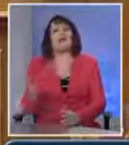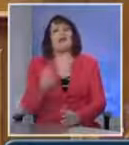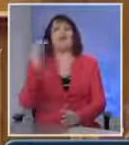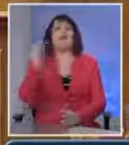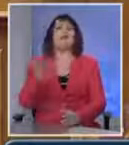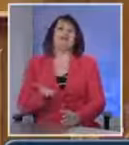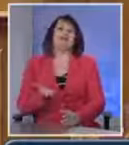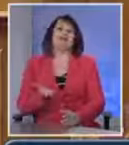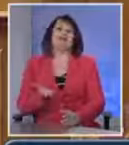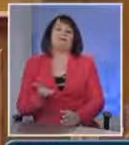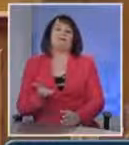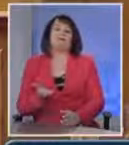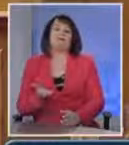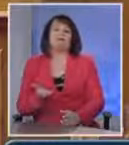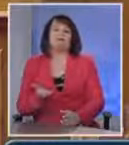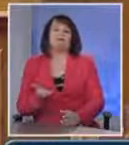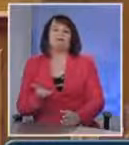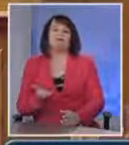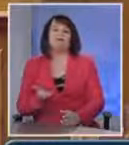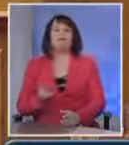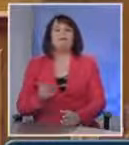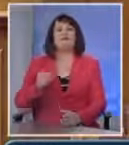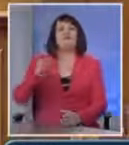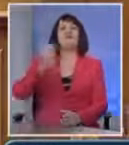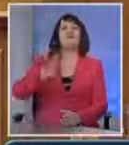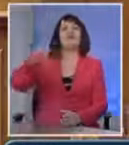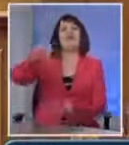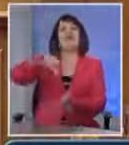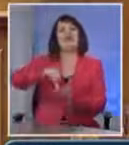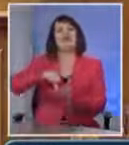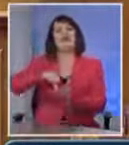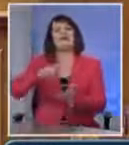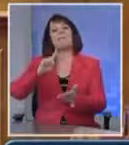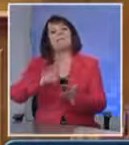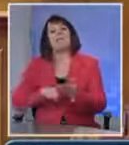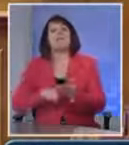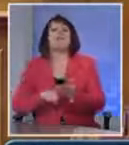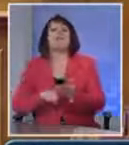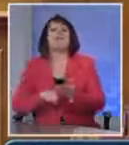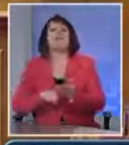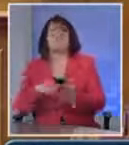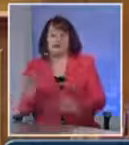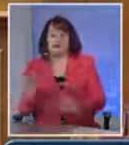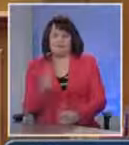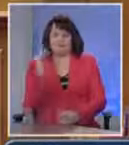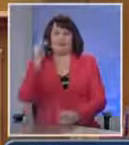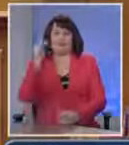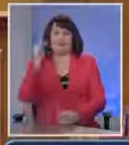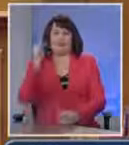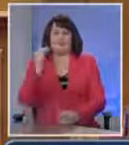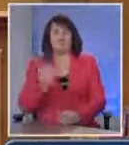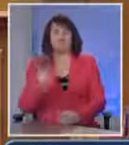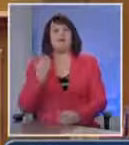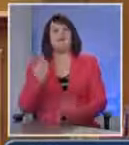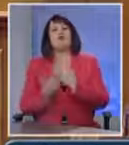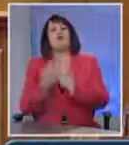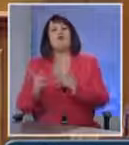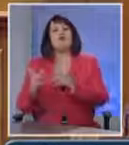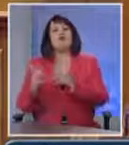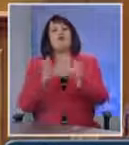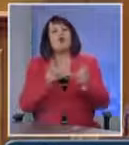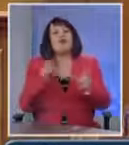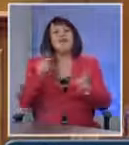εκλεγείς στην Αχανή Β' Αθηνών, πρέπει να έχεις κλείσει πολλά συμβόλαια με τα πρωινάδικα και με